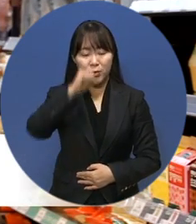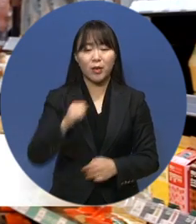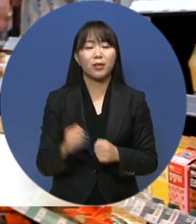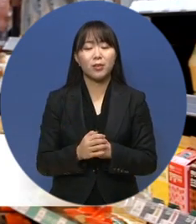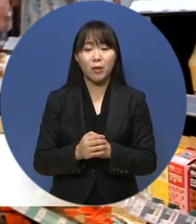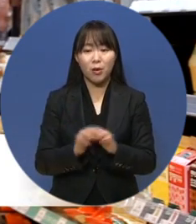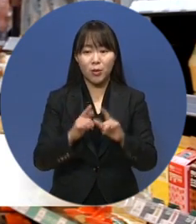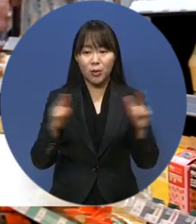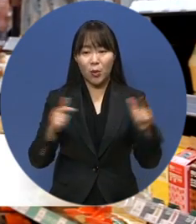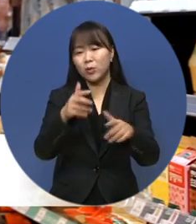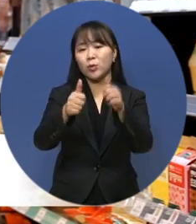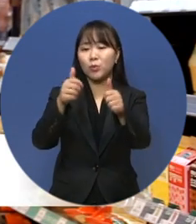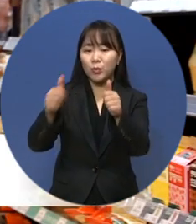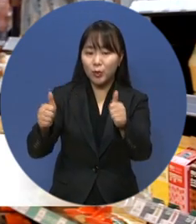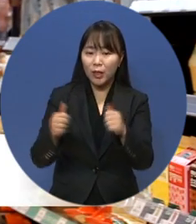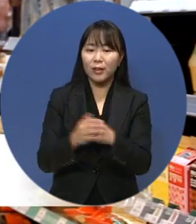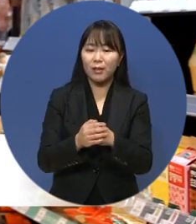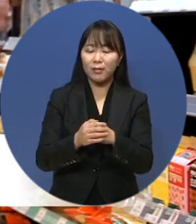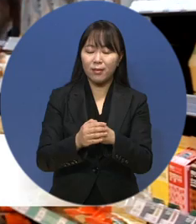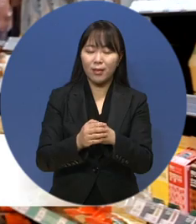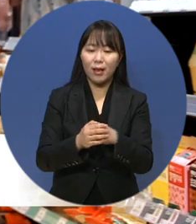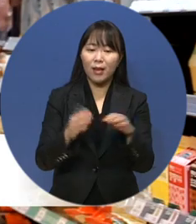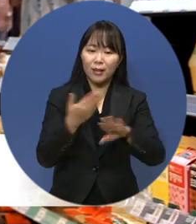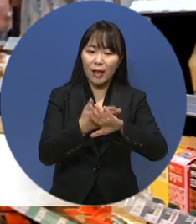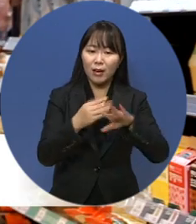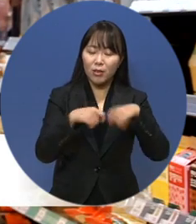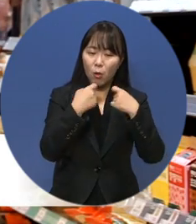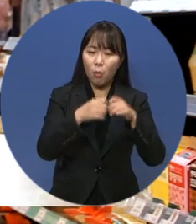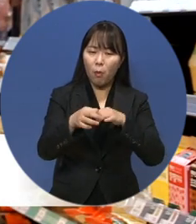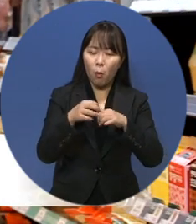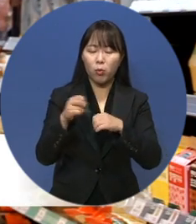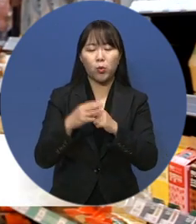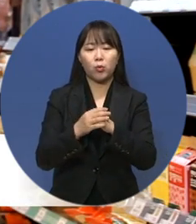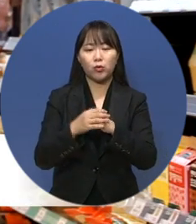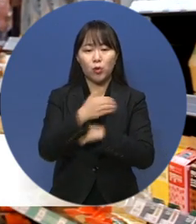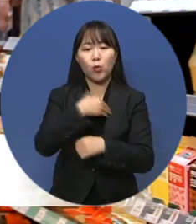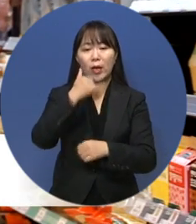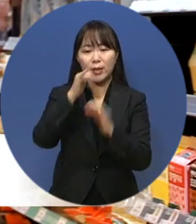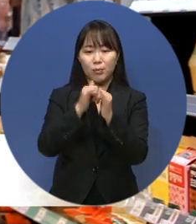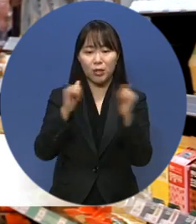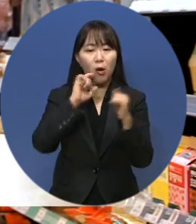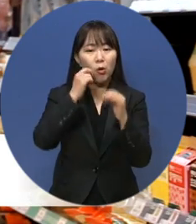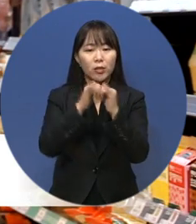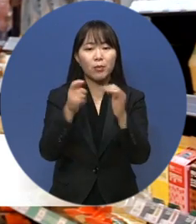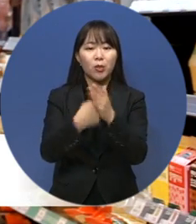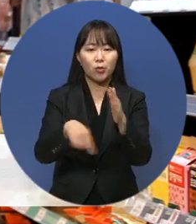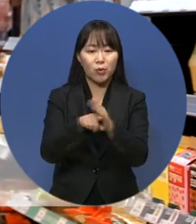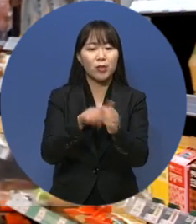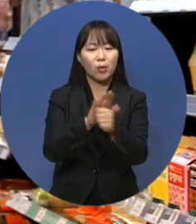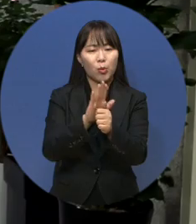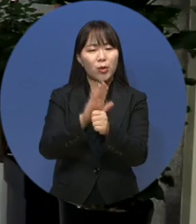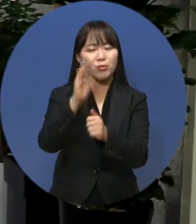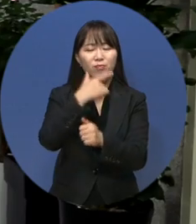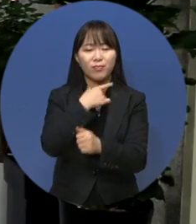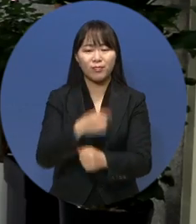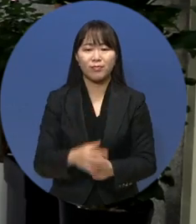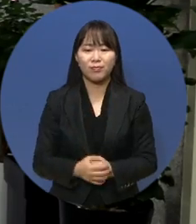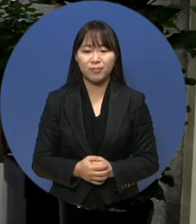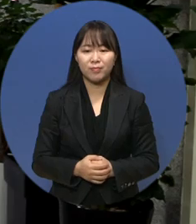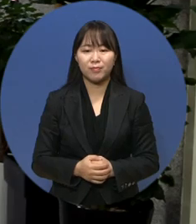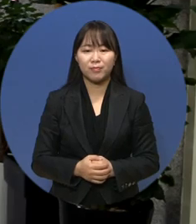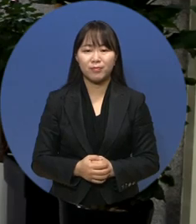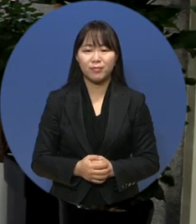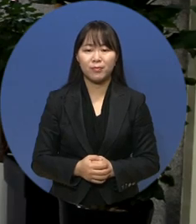여러 점주님들, 다른 자영업을 하시는 분들, 좀 여유가 있으신 분들, 뭐 이런 분들이 좀 어려운 사람들을 위해서 좀 도와주셨으면 좋겠어요.